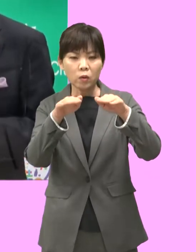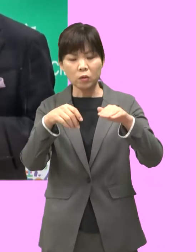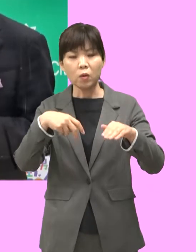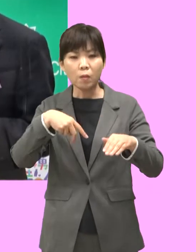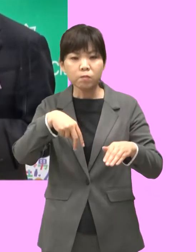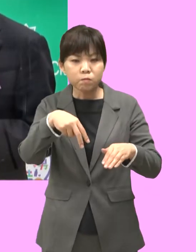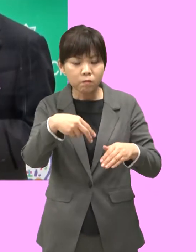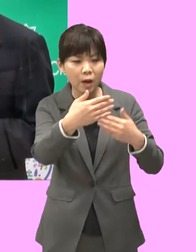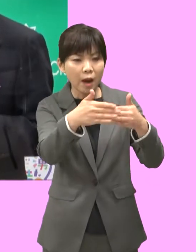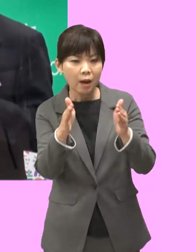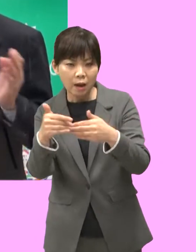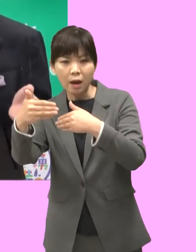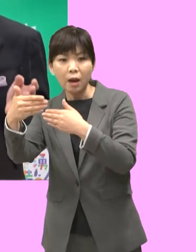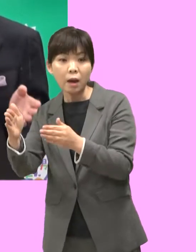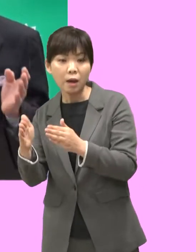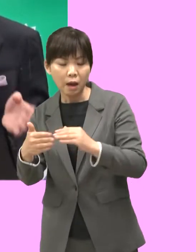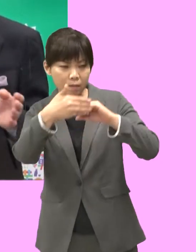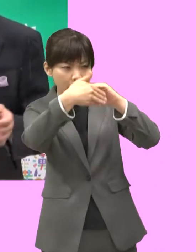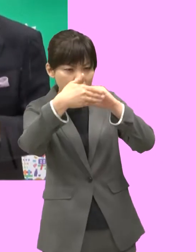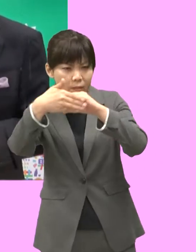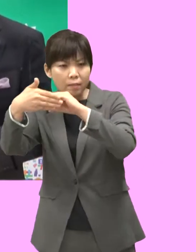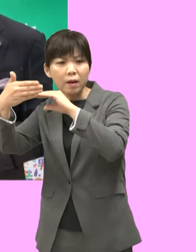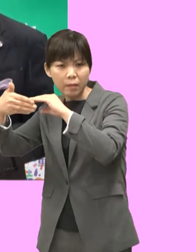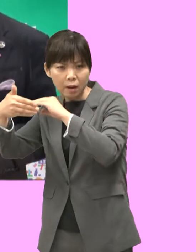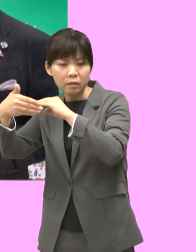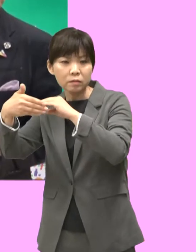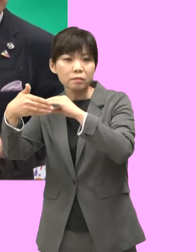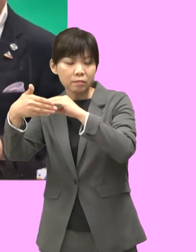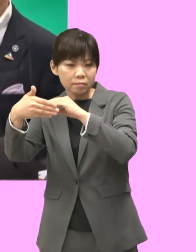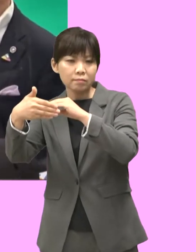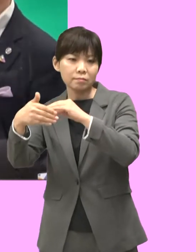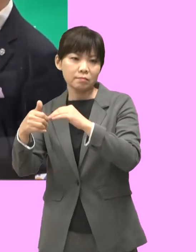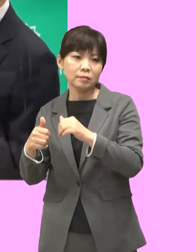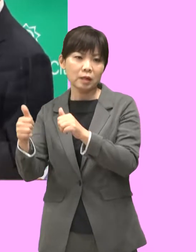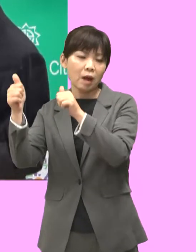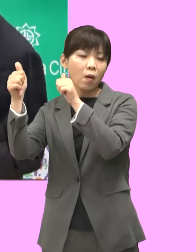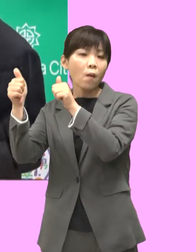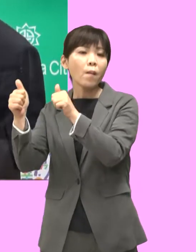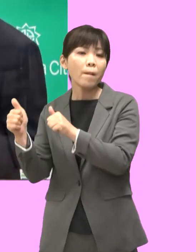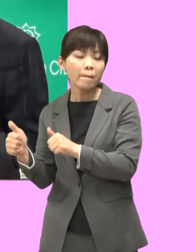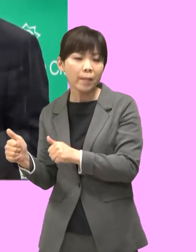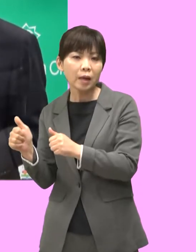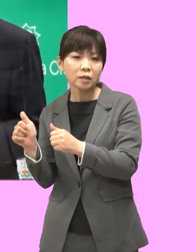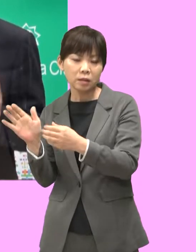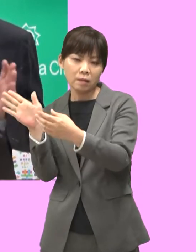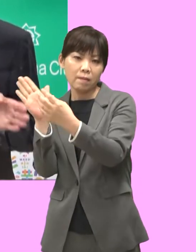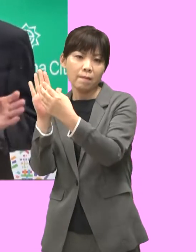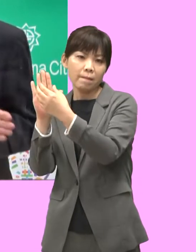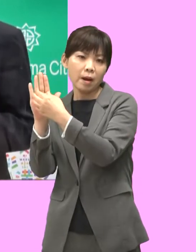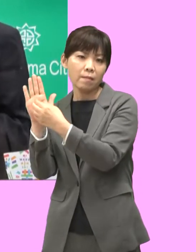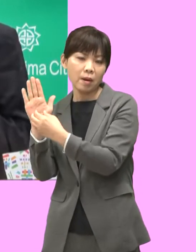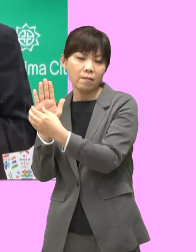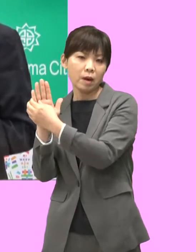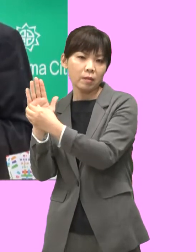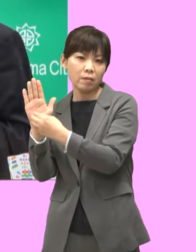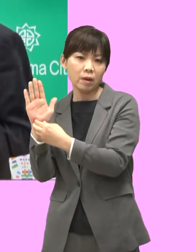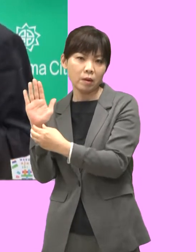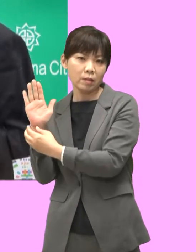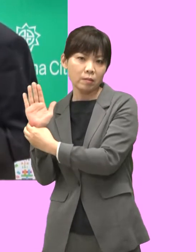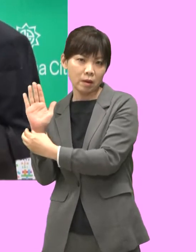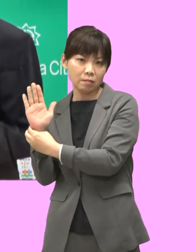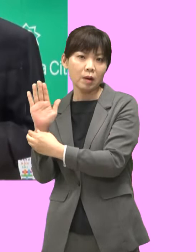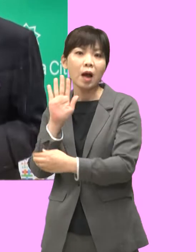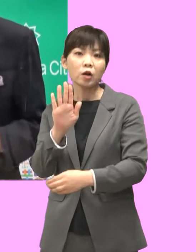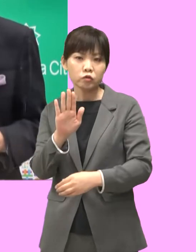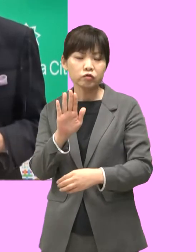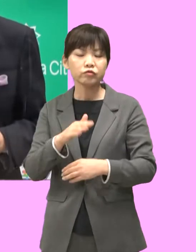写真などを作りまして、こういうものだよというのが分かるようにしてありますので、ぜひあの